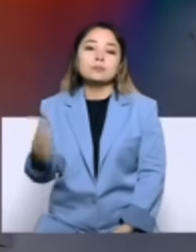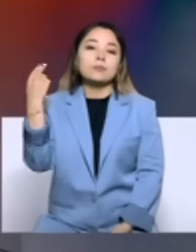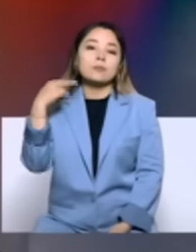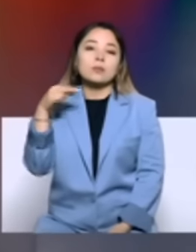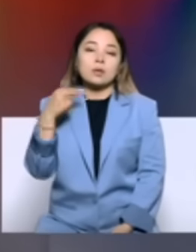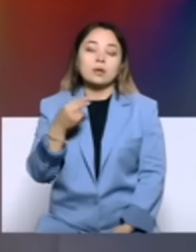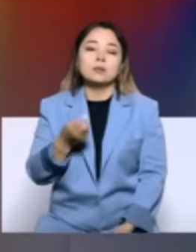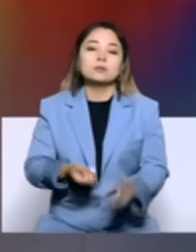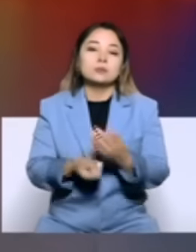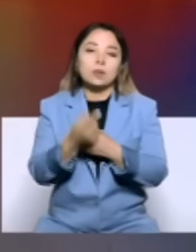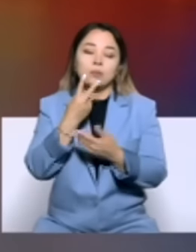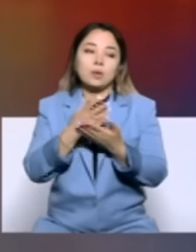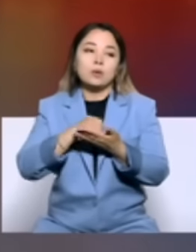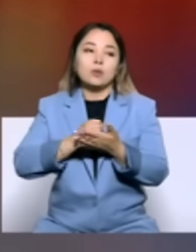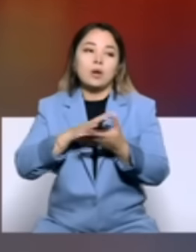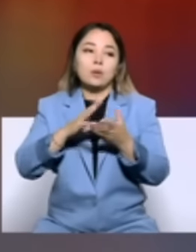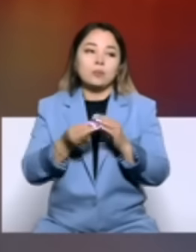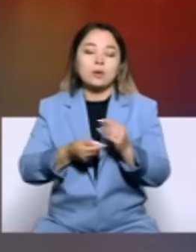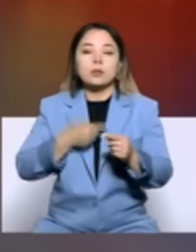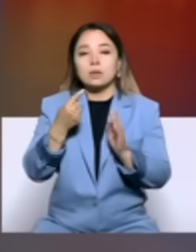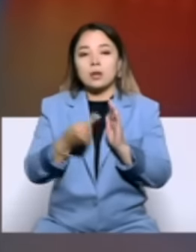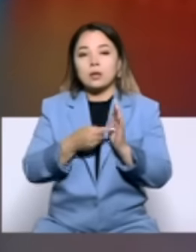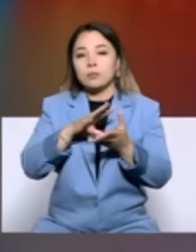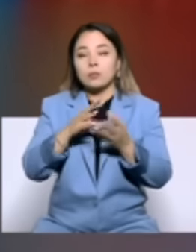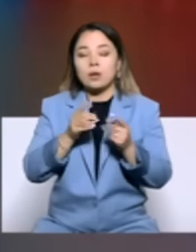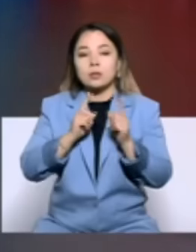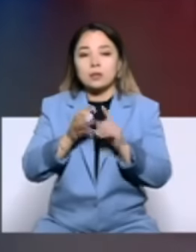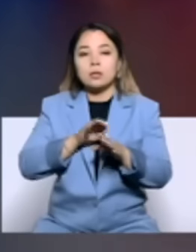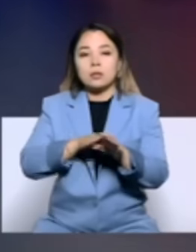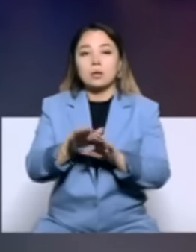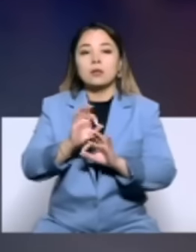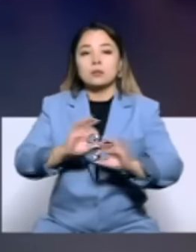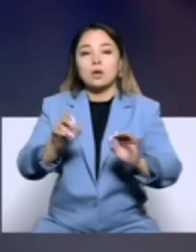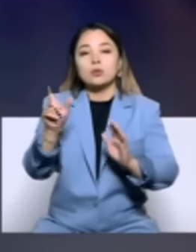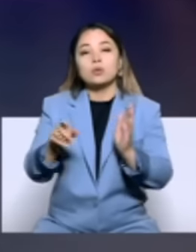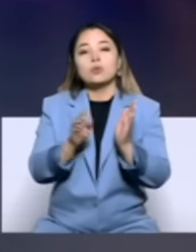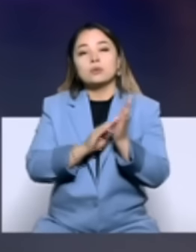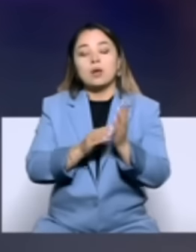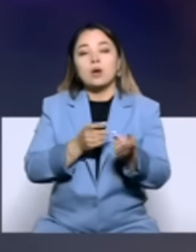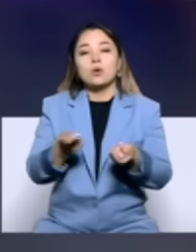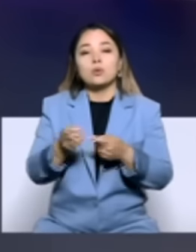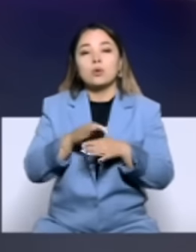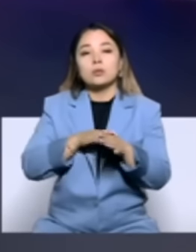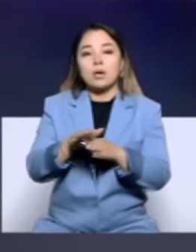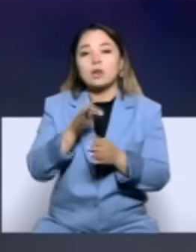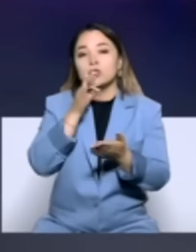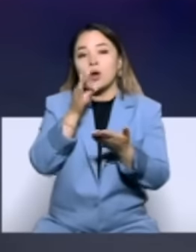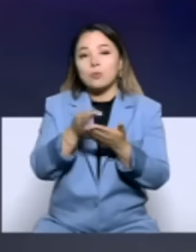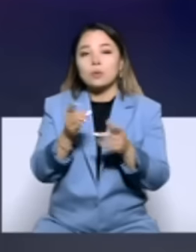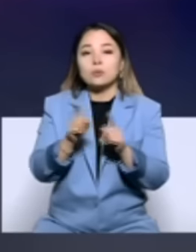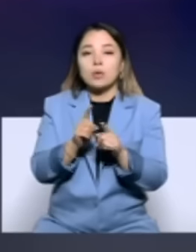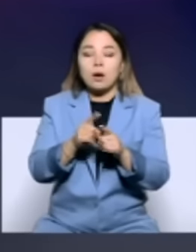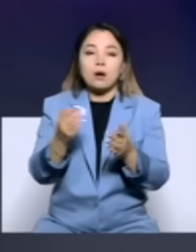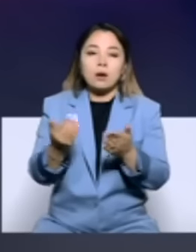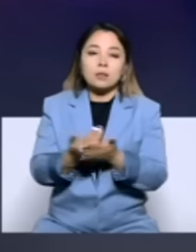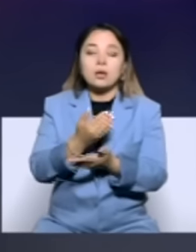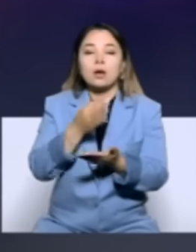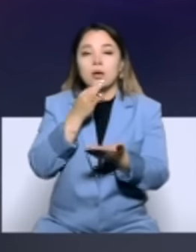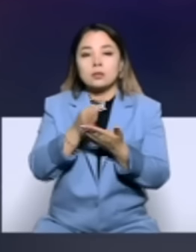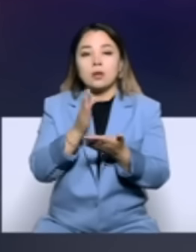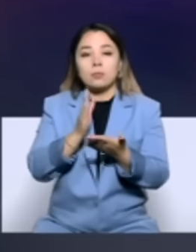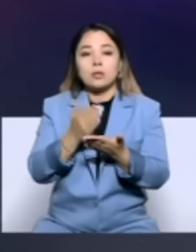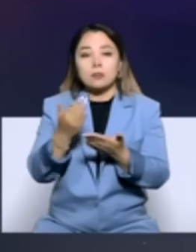Президент шиленіп қалған түйіндер мен қордаланған мәселелерді тарқату жолындағы журналистердің роліне, жауапкершілігіне қайта-қайта